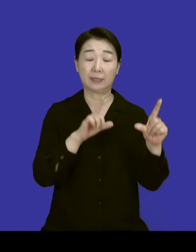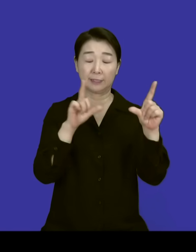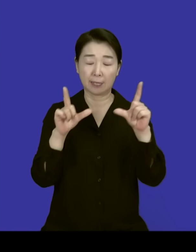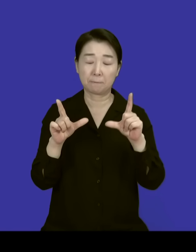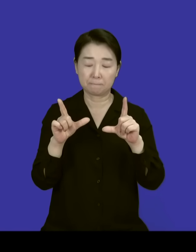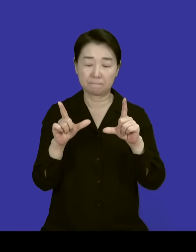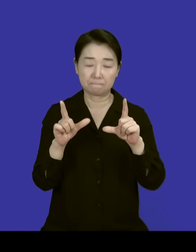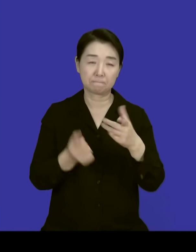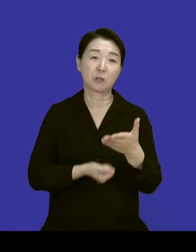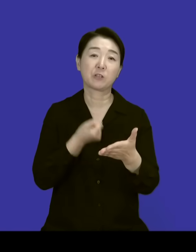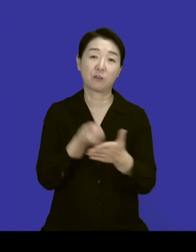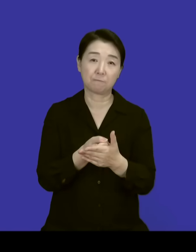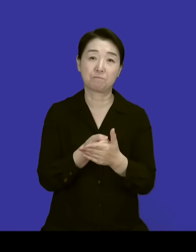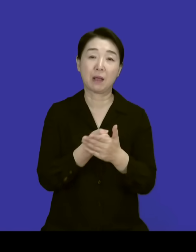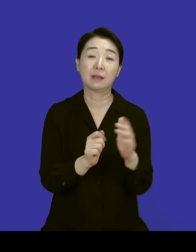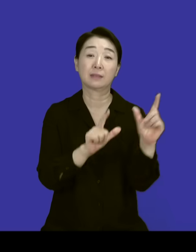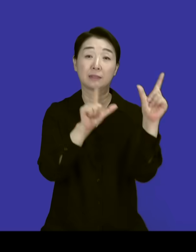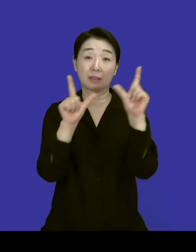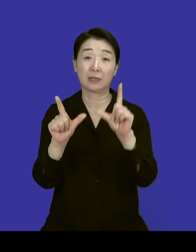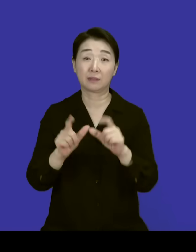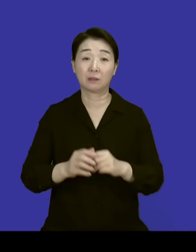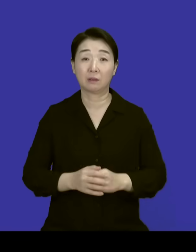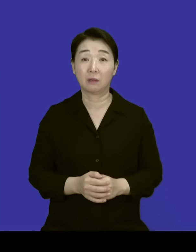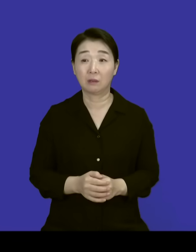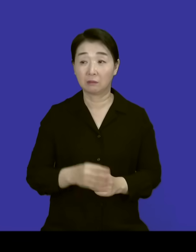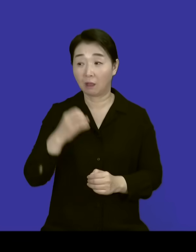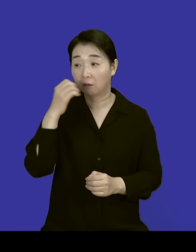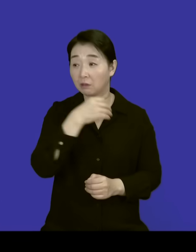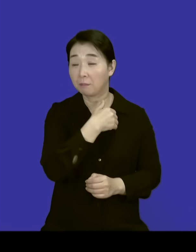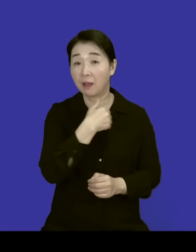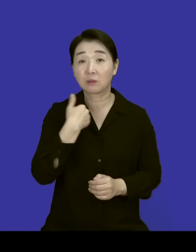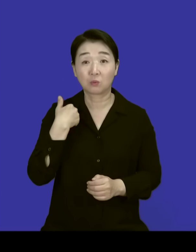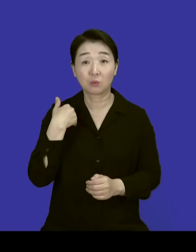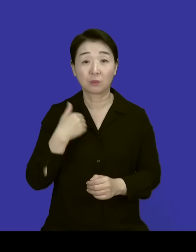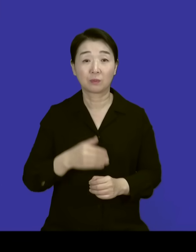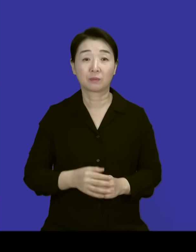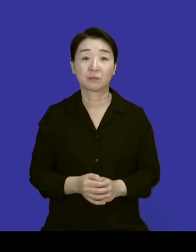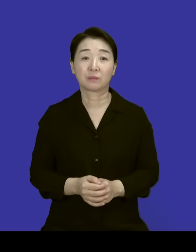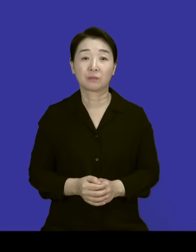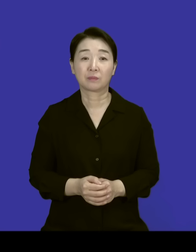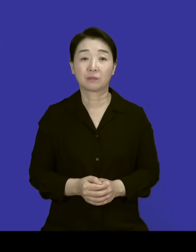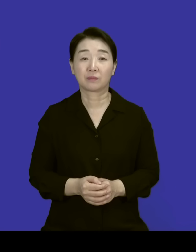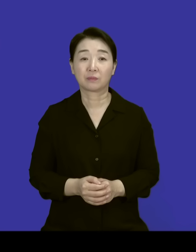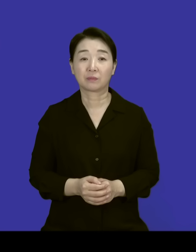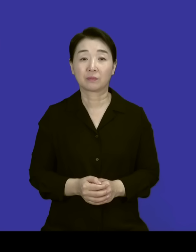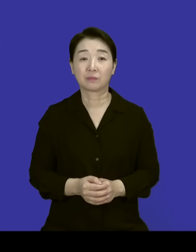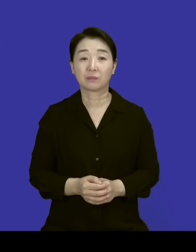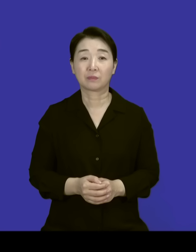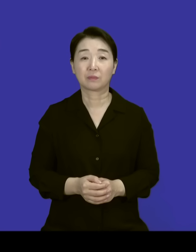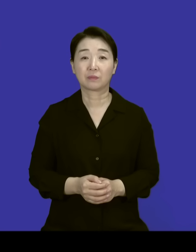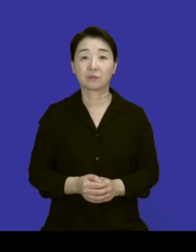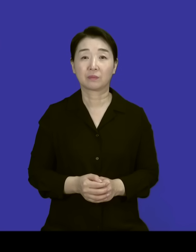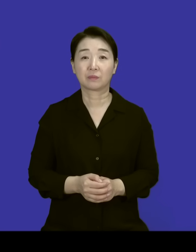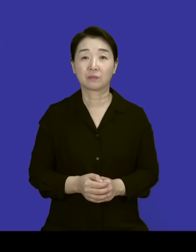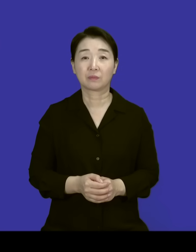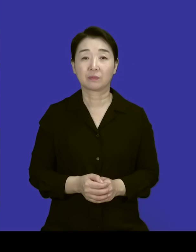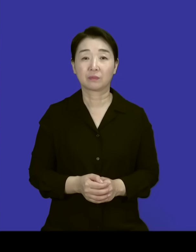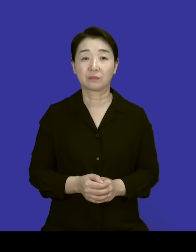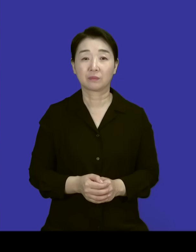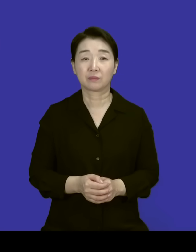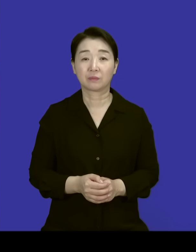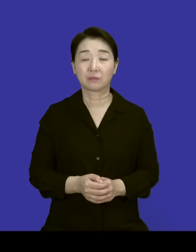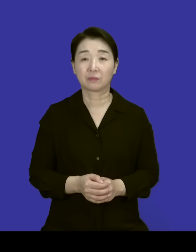생각하고 살기 시작한 거죠. 어느 순간 그거에 만족하게 되고. 너무 어린 나이에. 네, 어린 나이에. 예. 네. 야 대체